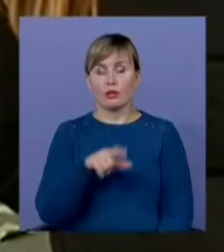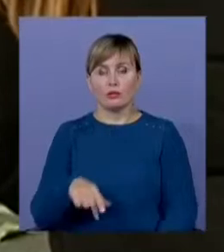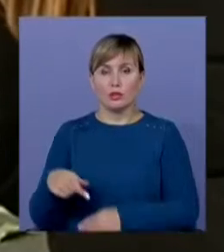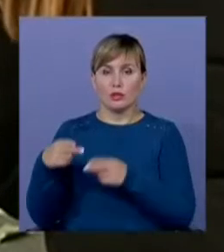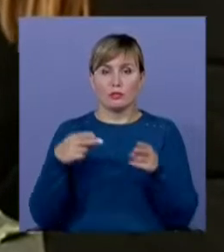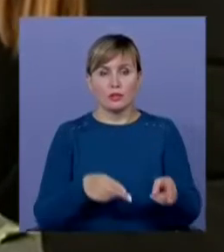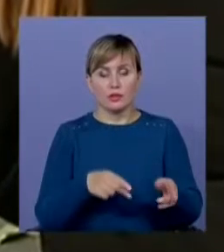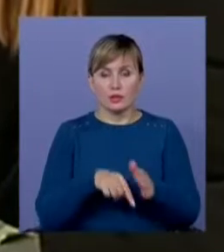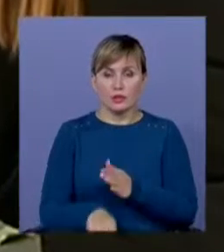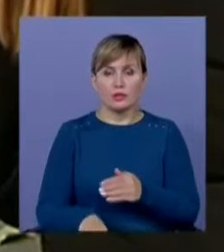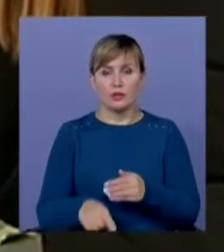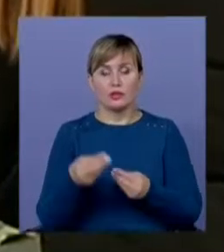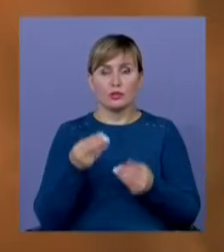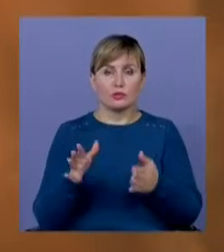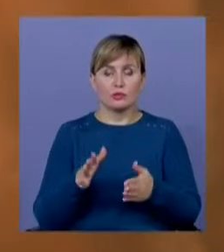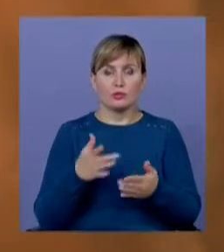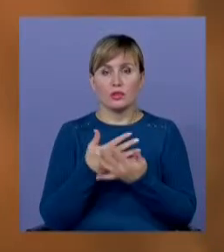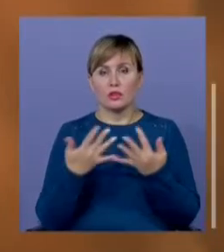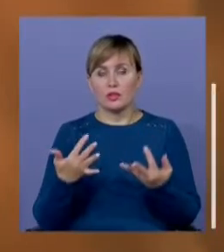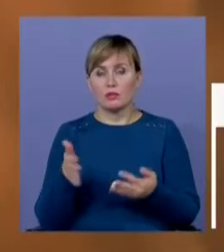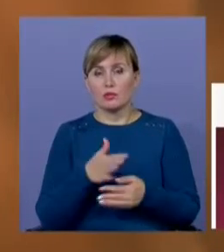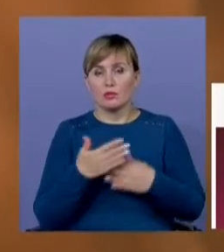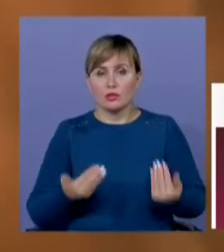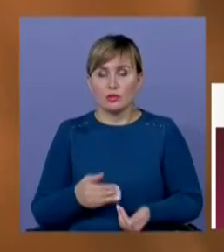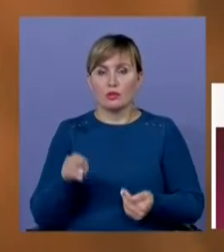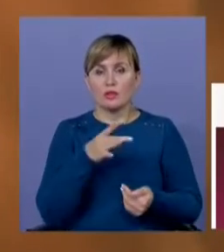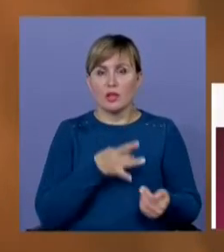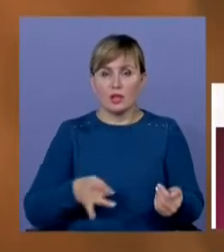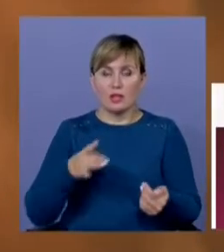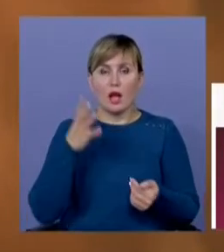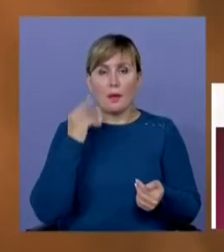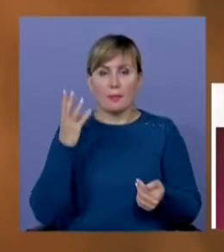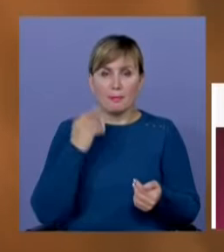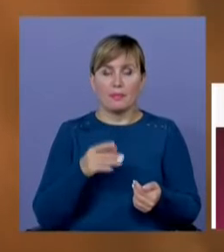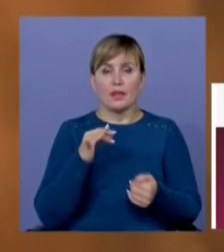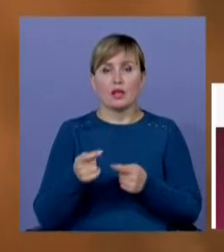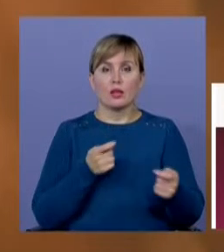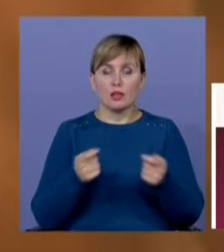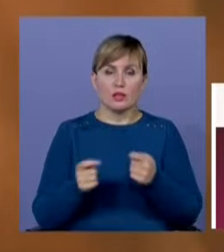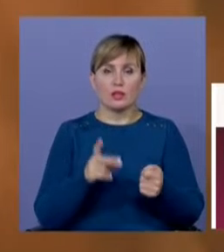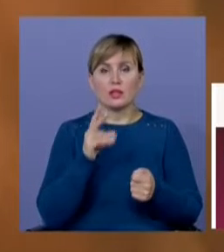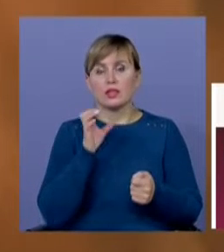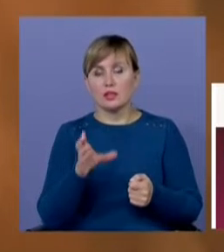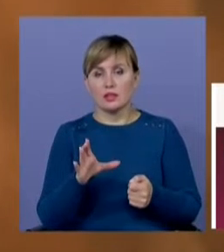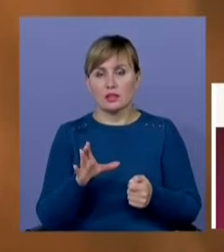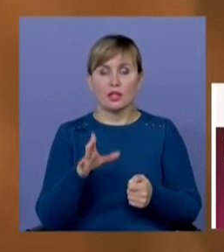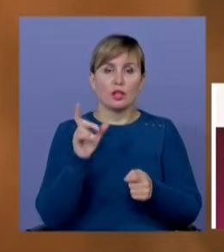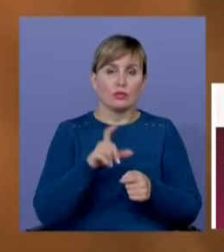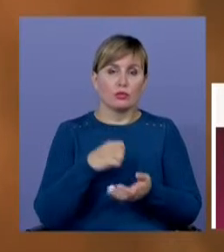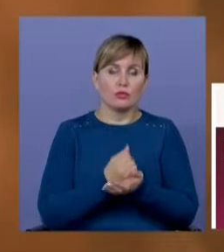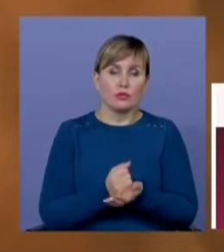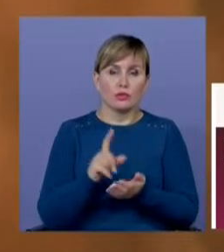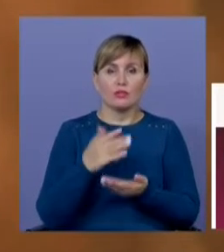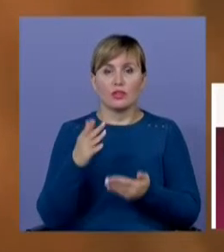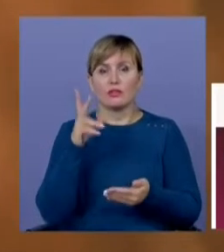пинку. Нешуточные страсти разгорелись между жителями Турксибского района Алматы и руководством КСК «Ива». Люди утверждают, что в